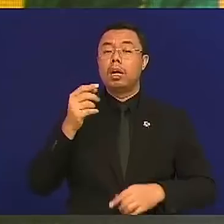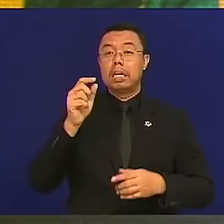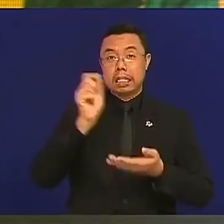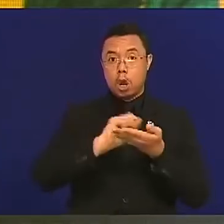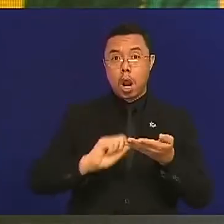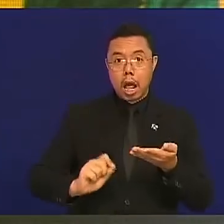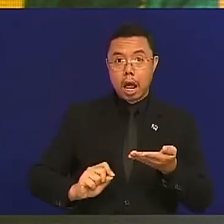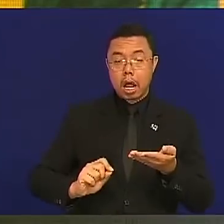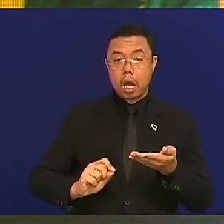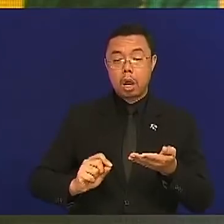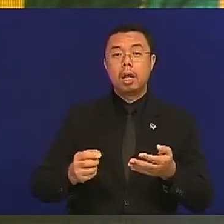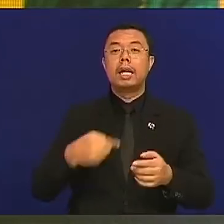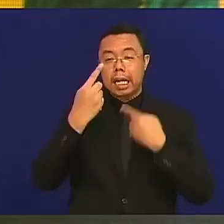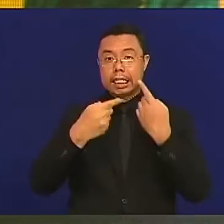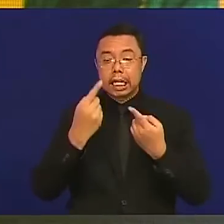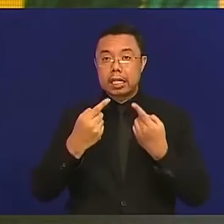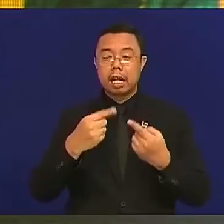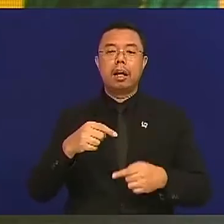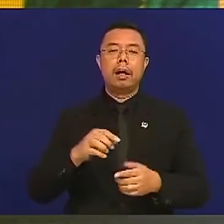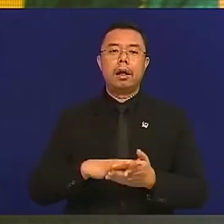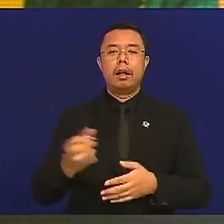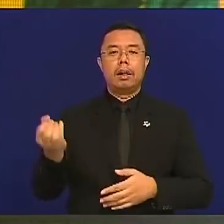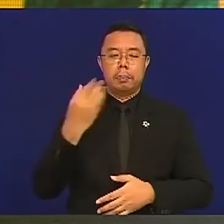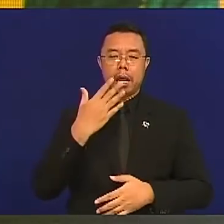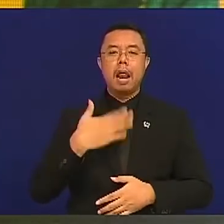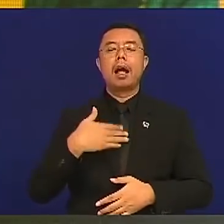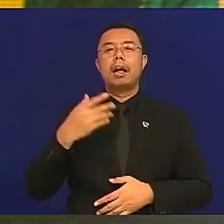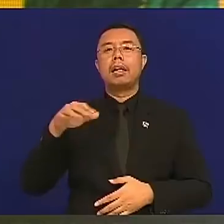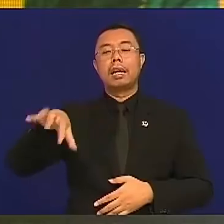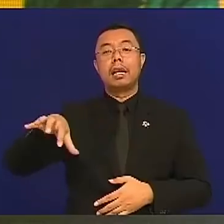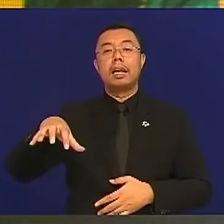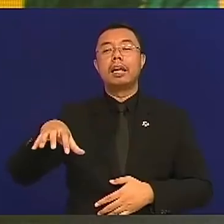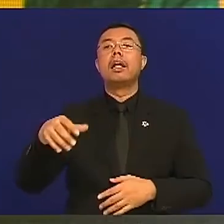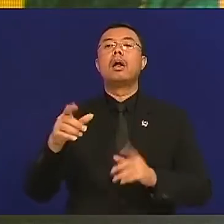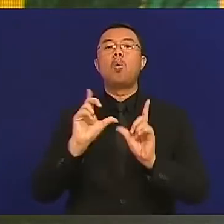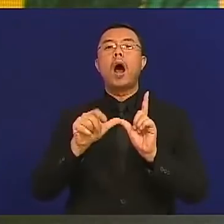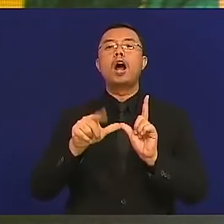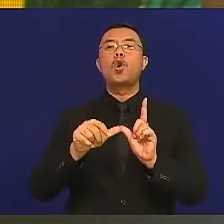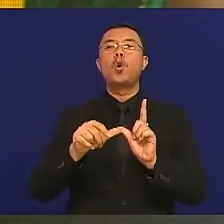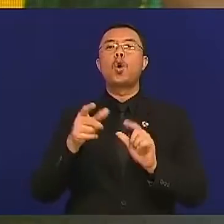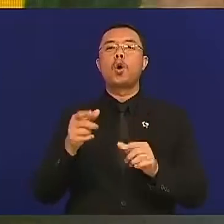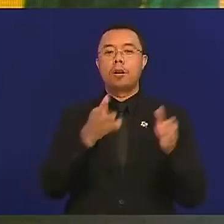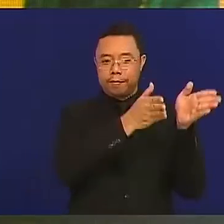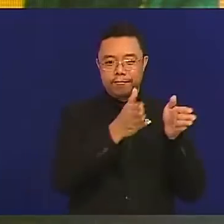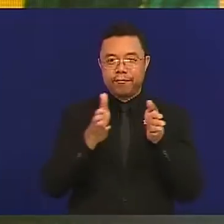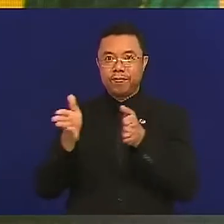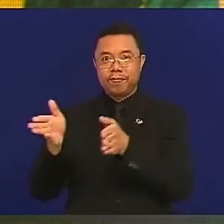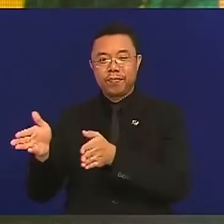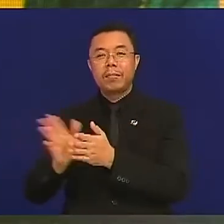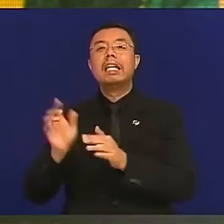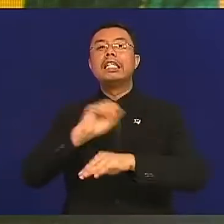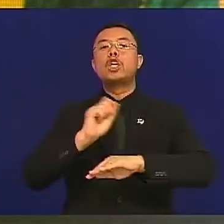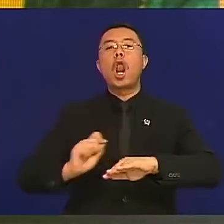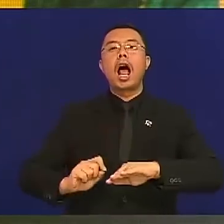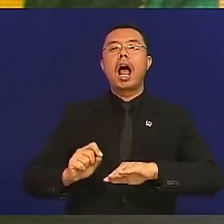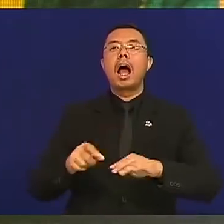sekolah, dia cerita, pap di kantin itu kan ada konter-konter orang jual makanan, ada